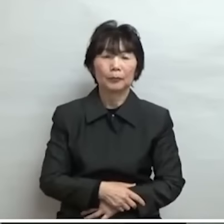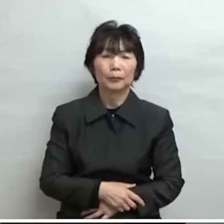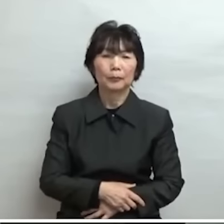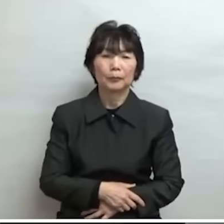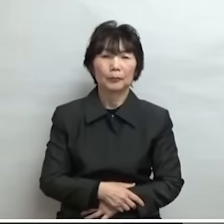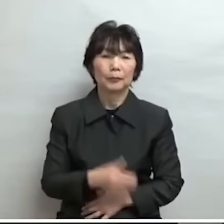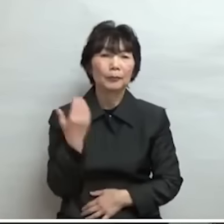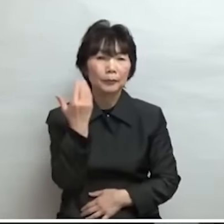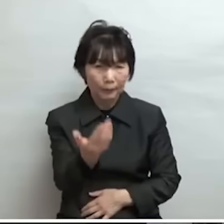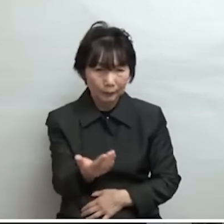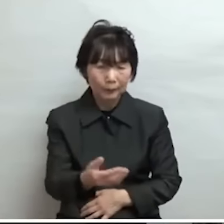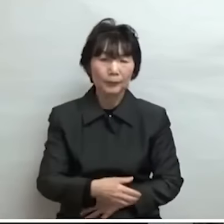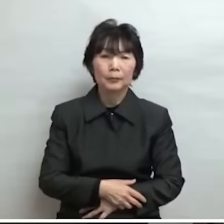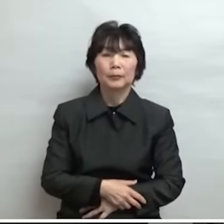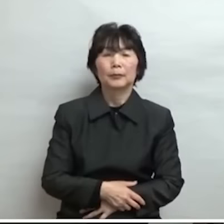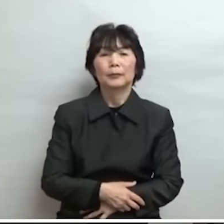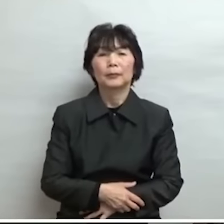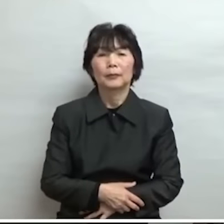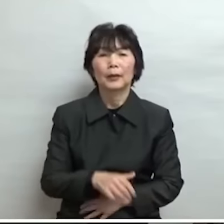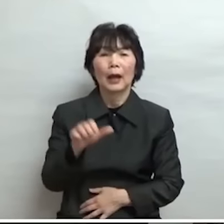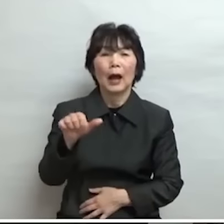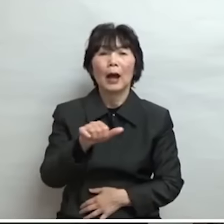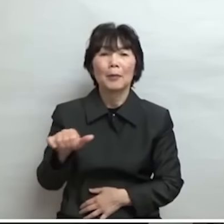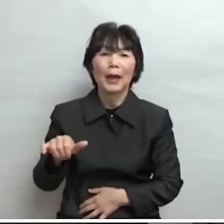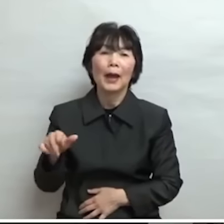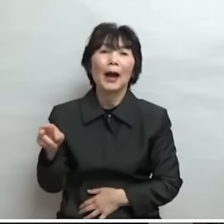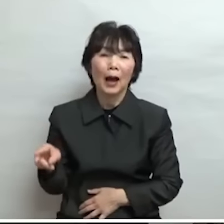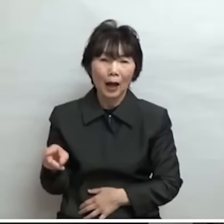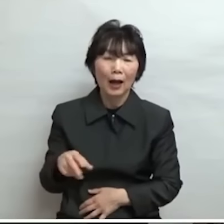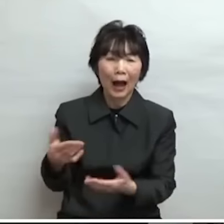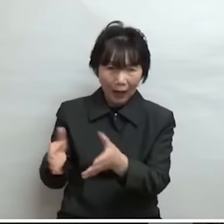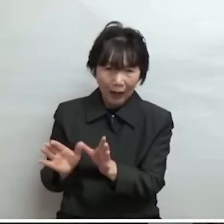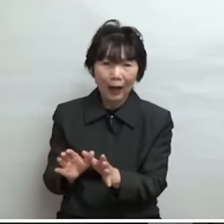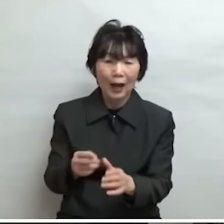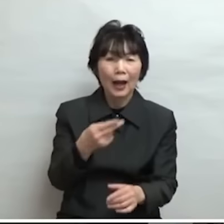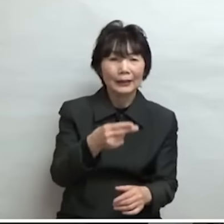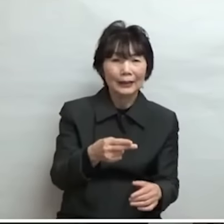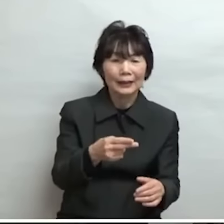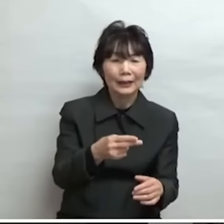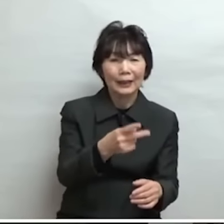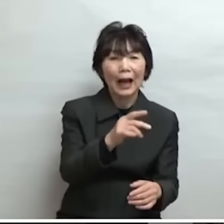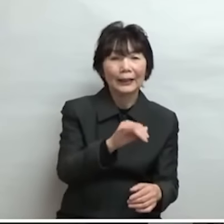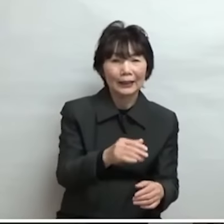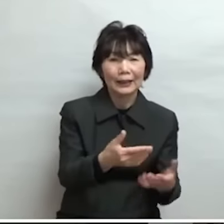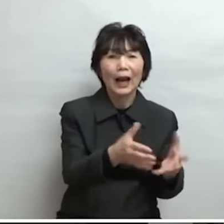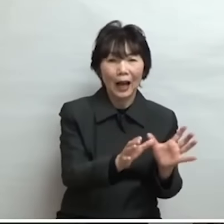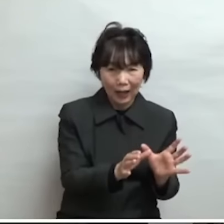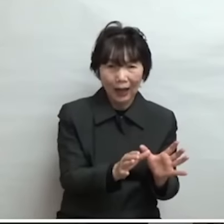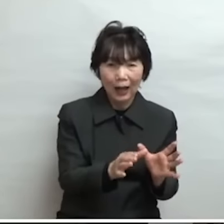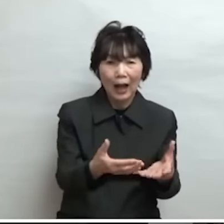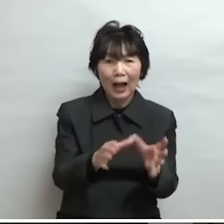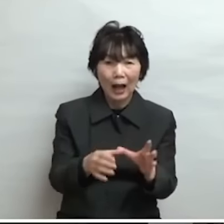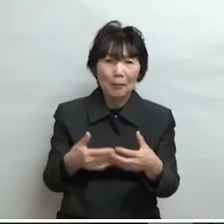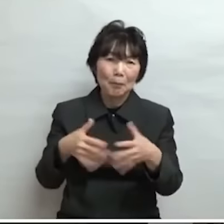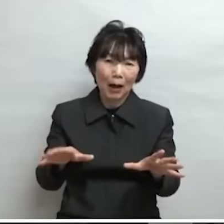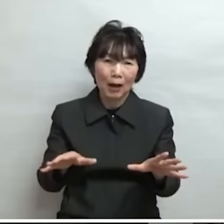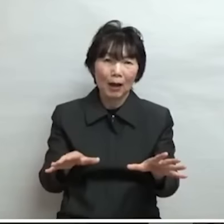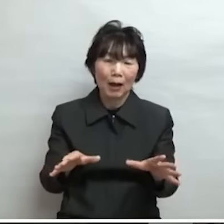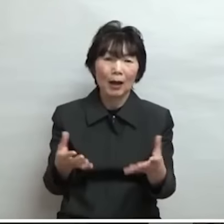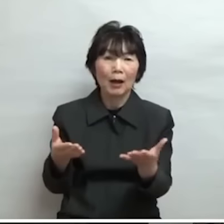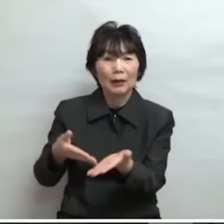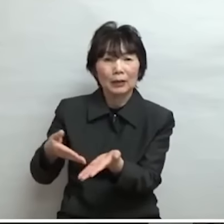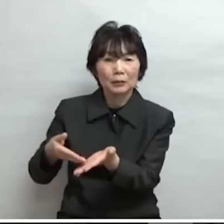で、まだこれも案件外なんですけど、安倍派とか岸田派、二階派のが派閥の解消をついて発表しています。まあ、一